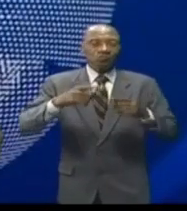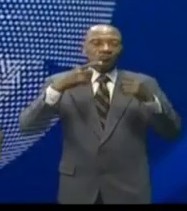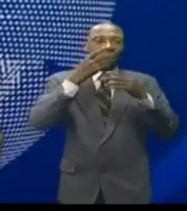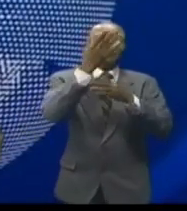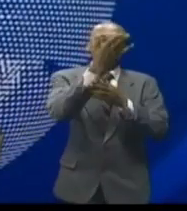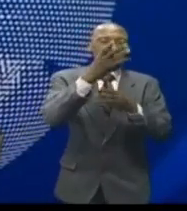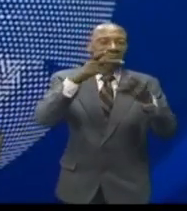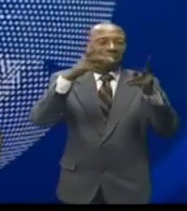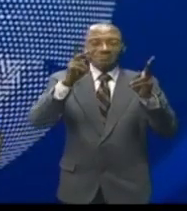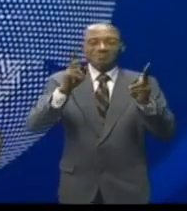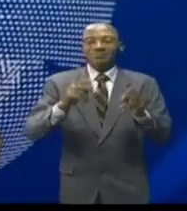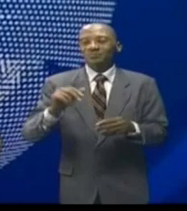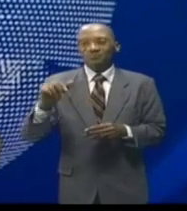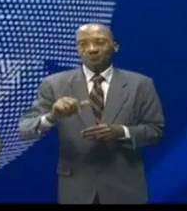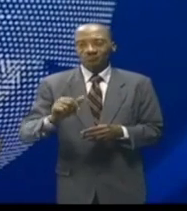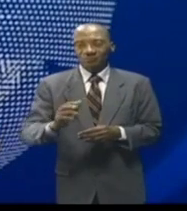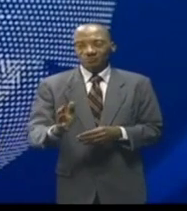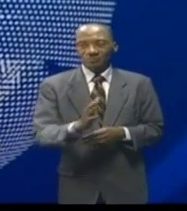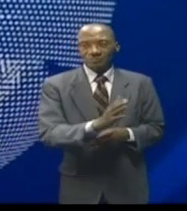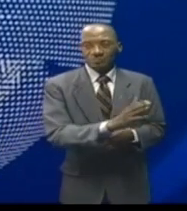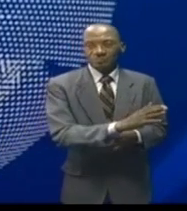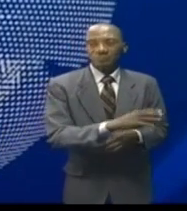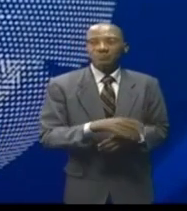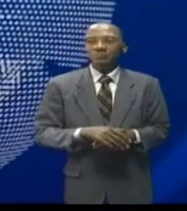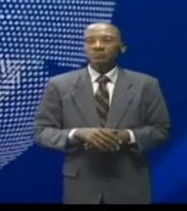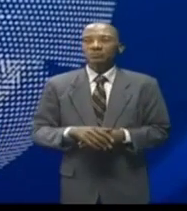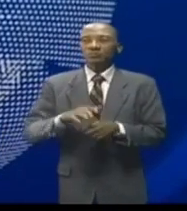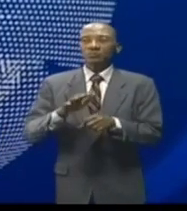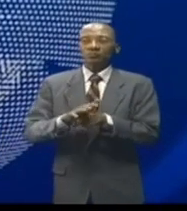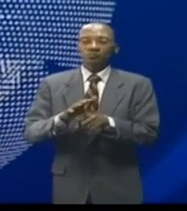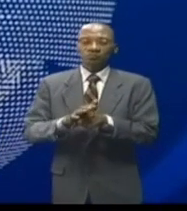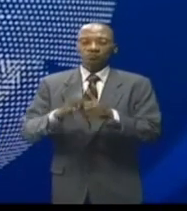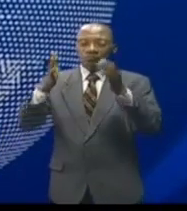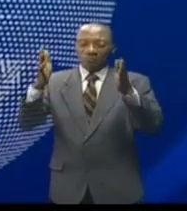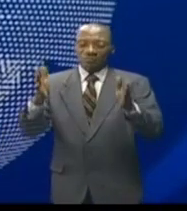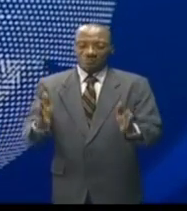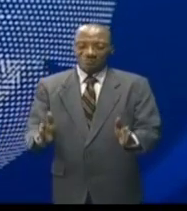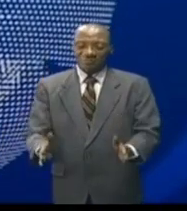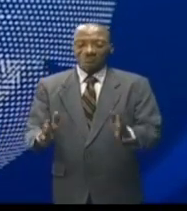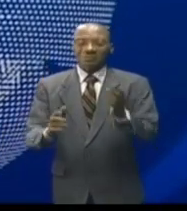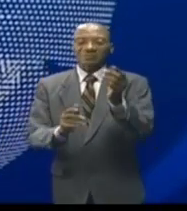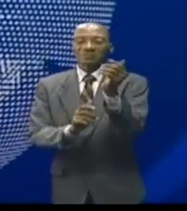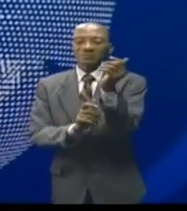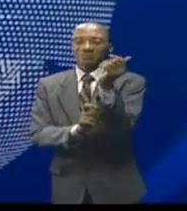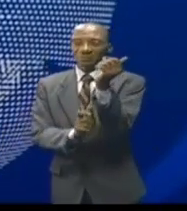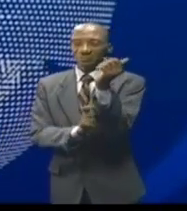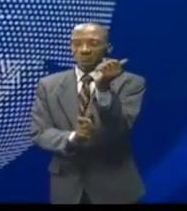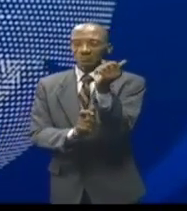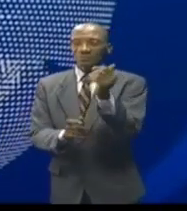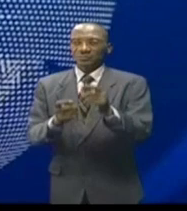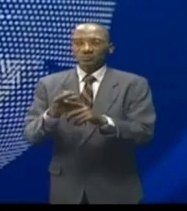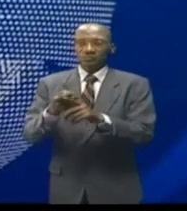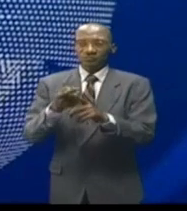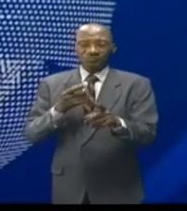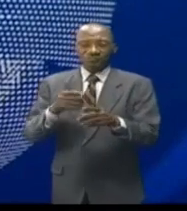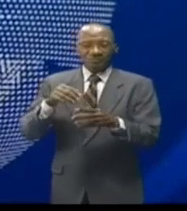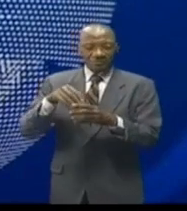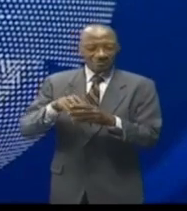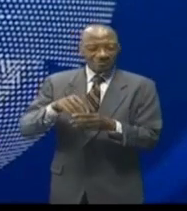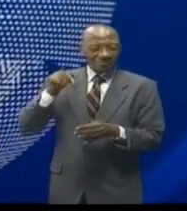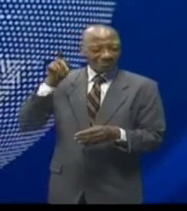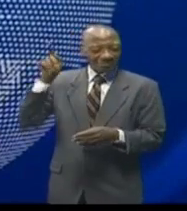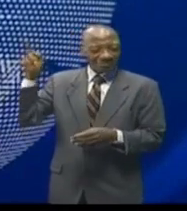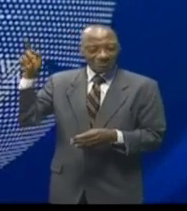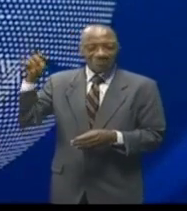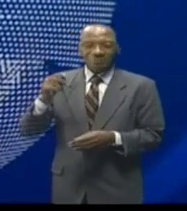950 sacs de farine de maïs issus de la ferme militaire de mabana dans le cadre de l'industrie militaire vient